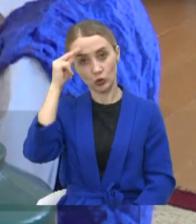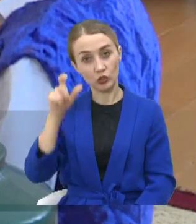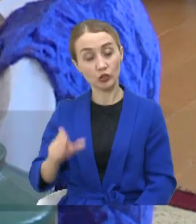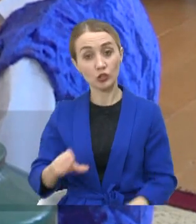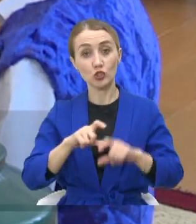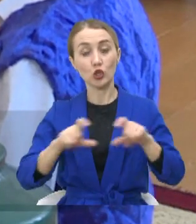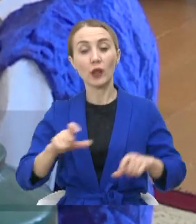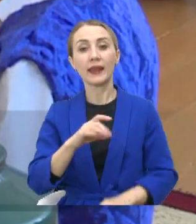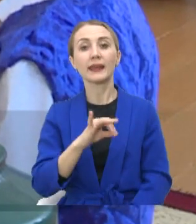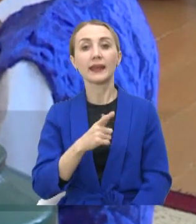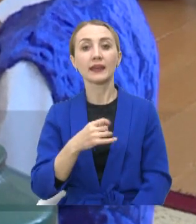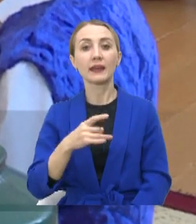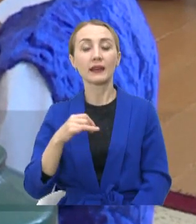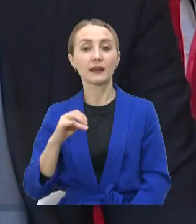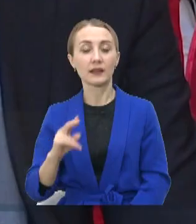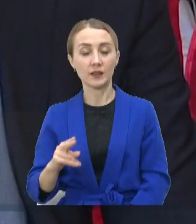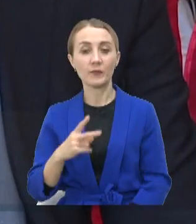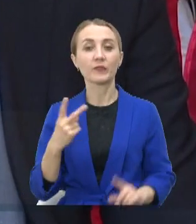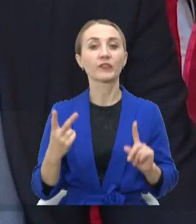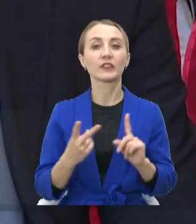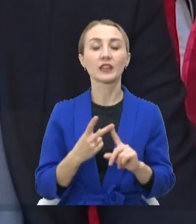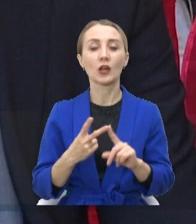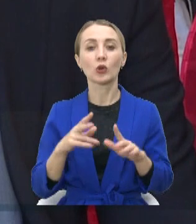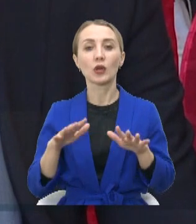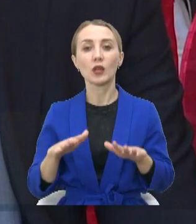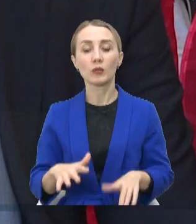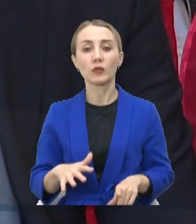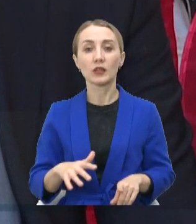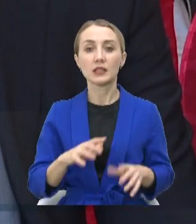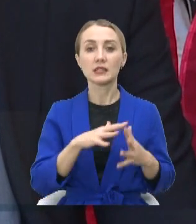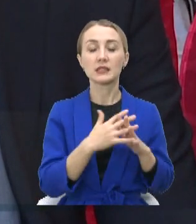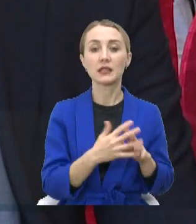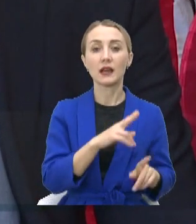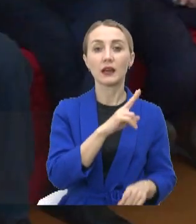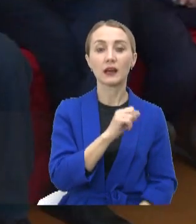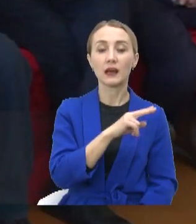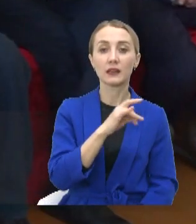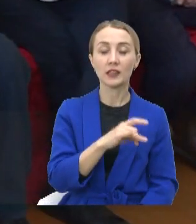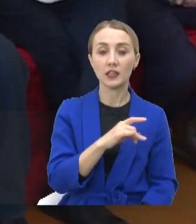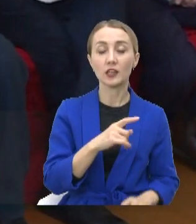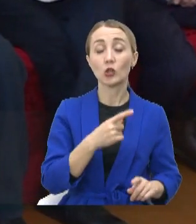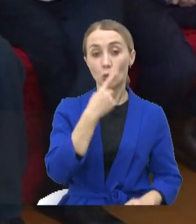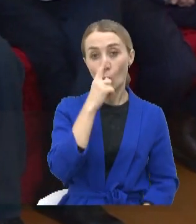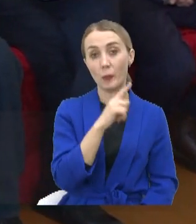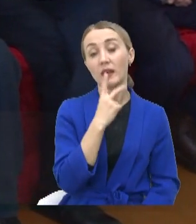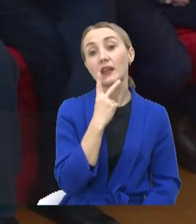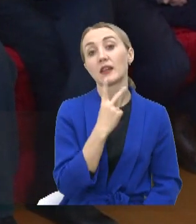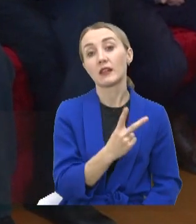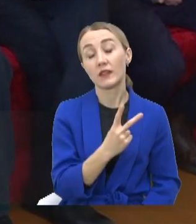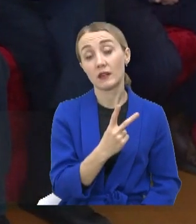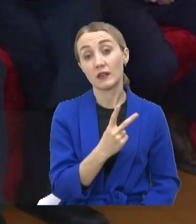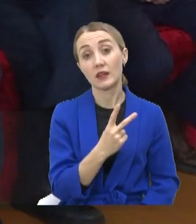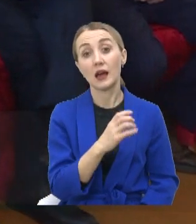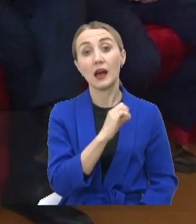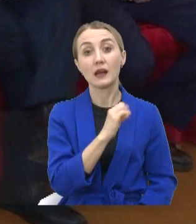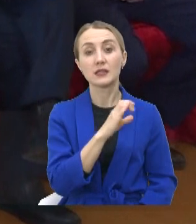села Игелик Женсая Мурат. Второе место разделили ученицы школы села Кадыры, школы номер 2 села Зеринда Шугала